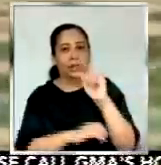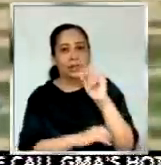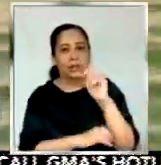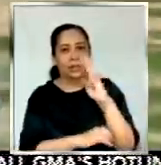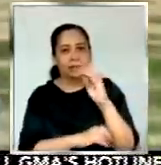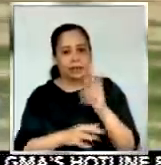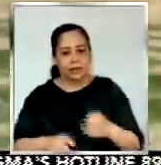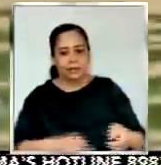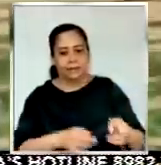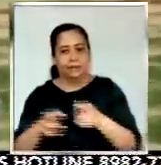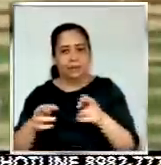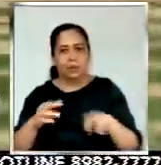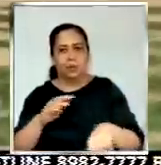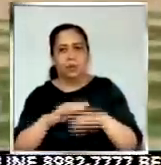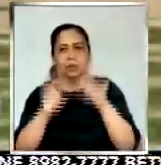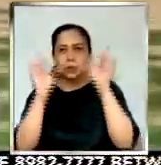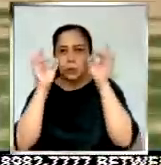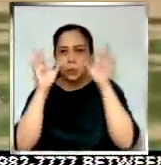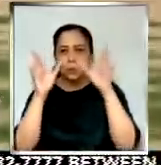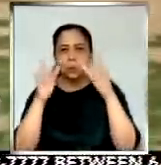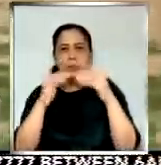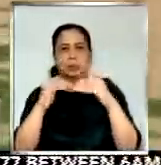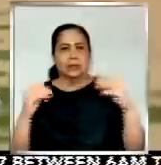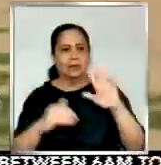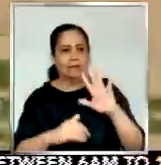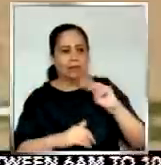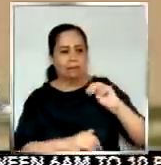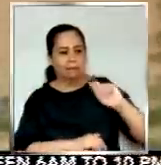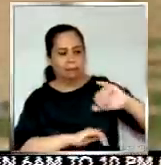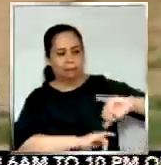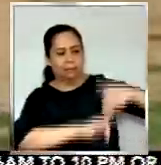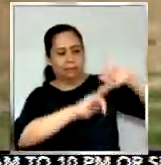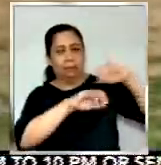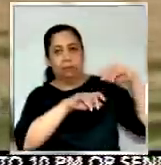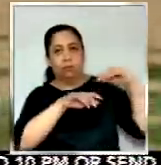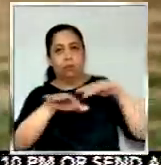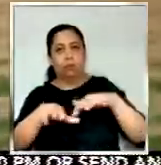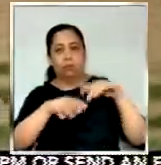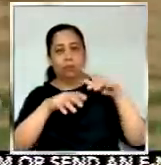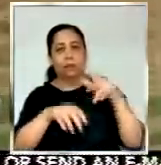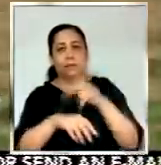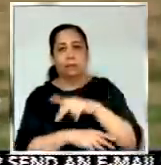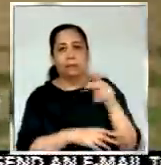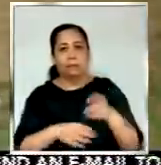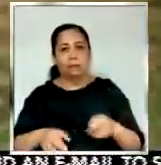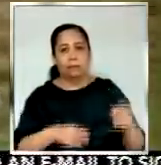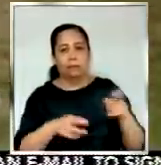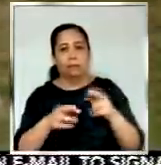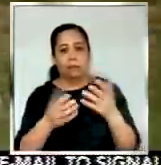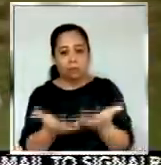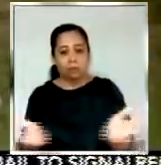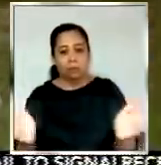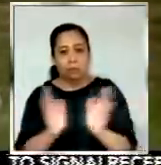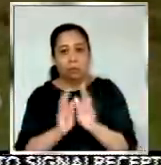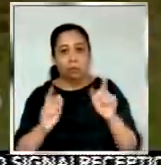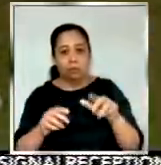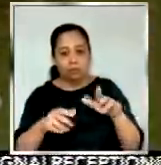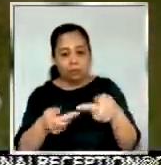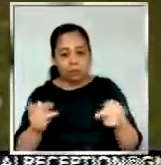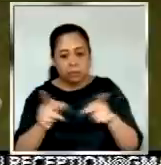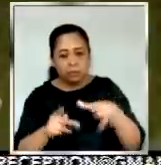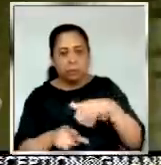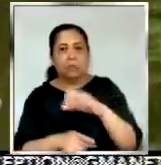na sa critical level na 5 meters na dumadaloy sa Pampanga River na ang catch basin ay mga bayan ng Kalumpit at